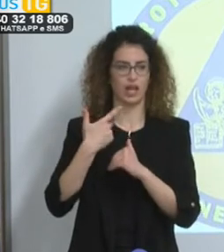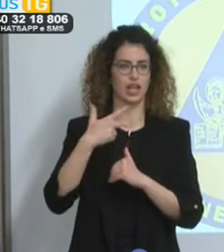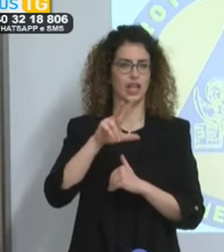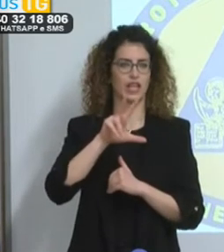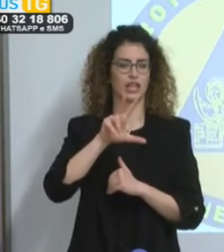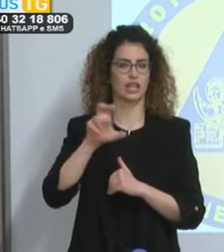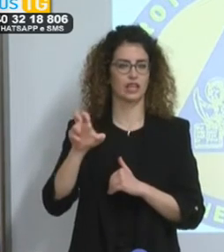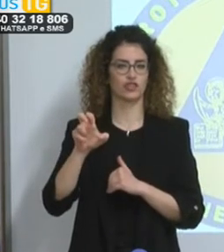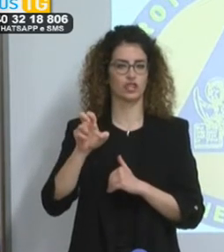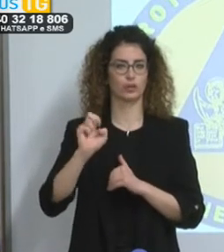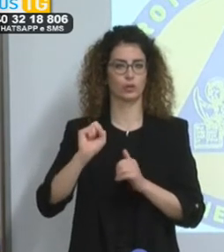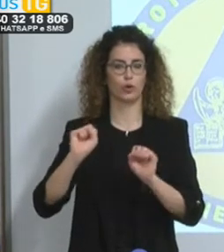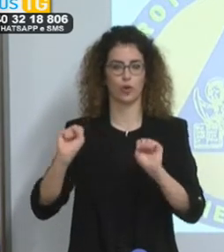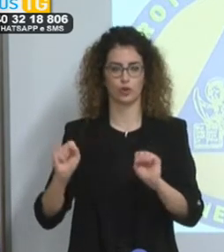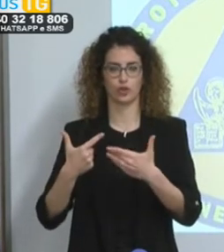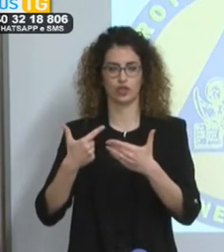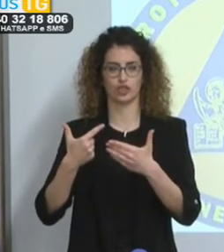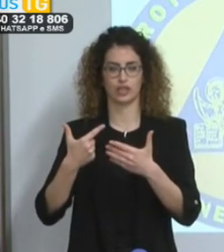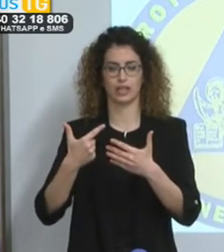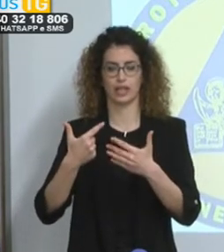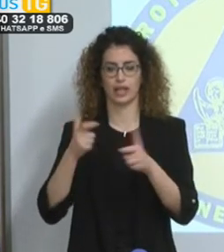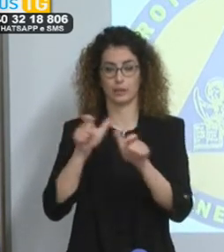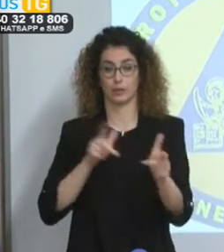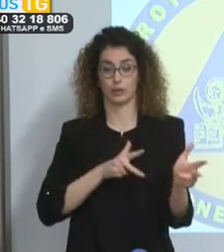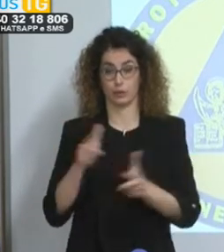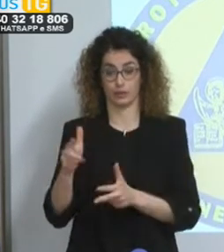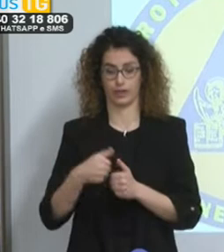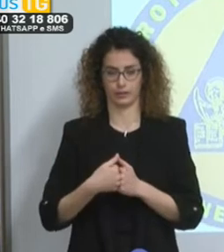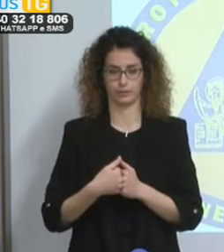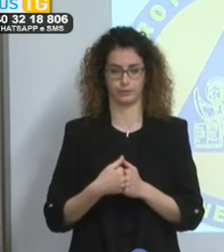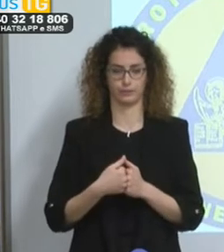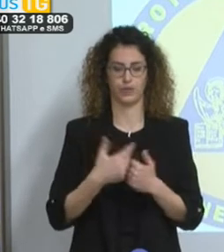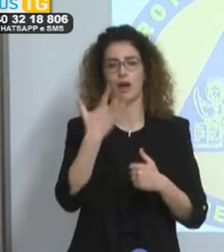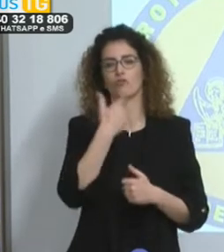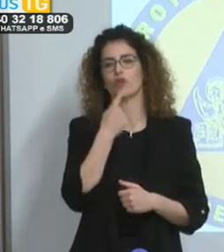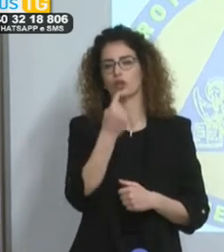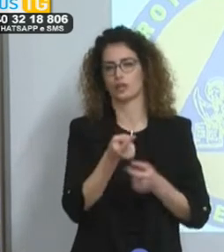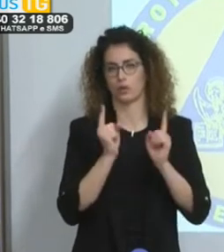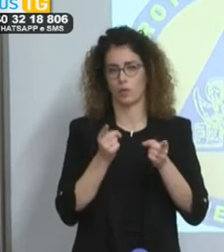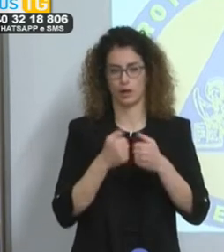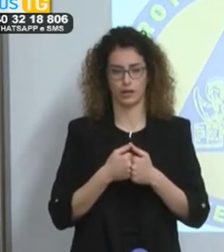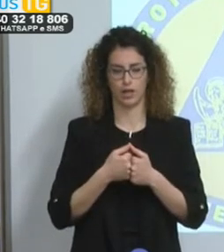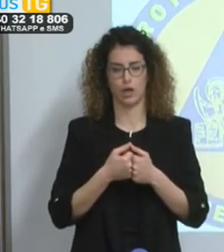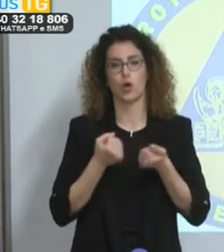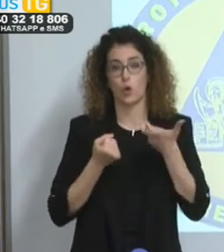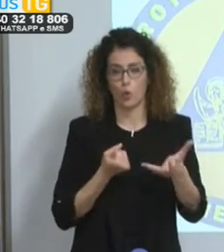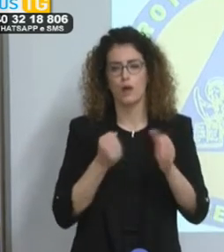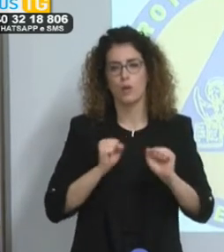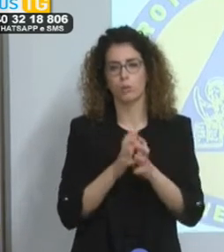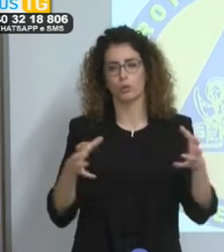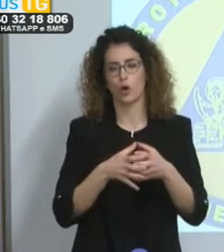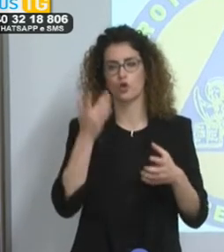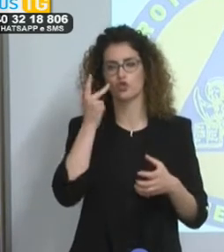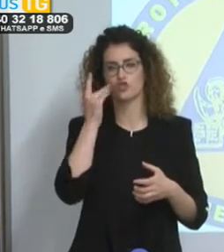317 ricoverati oggi ne abbiamo 276 in terapia intensiva. Però volevo dirvi, noi saremmo anche da zona gialla,